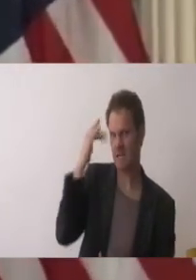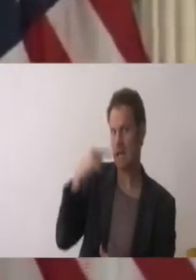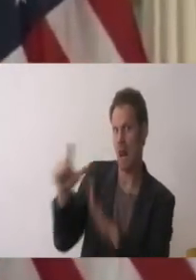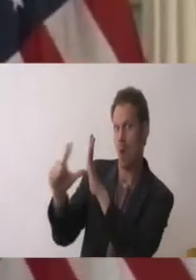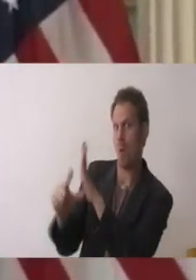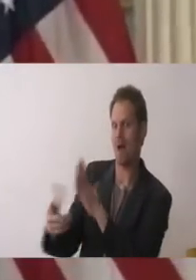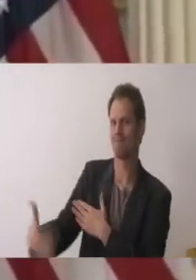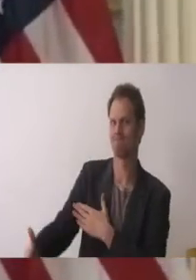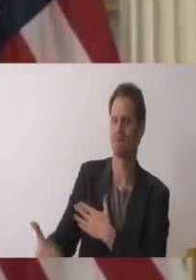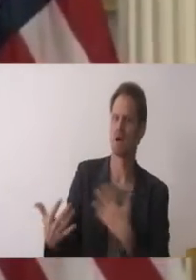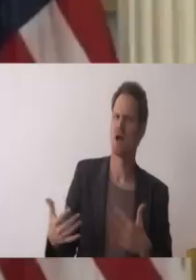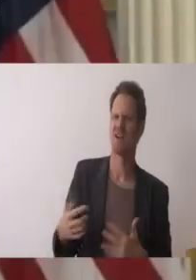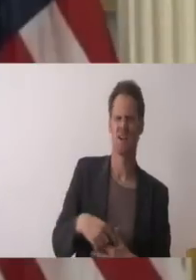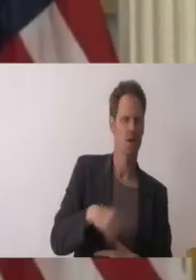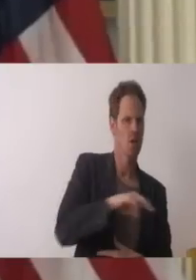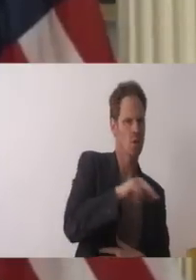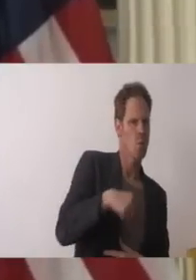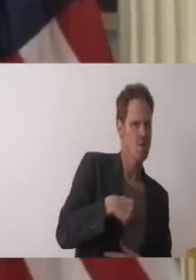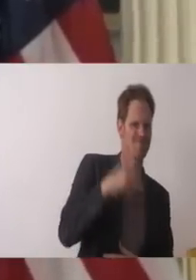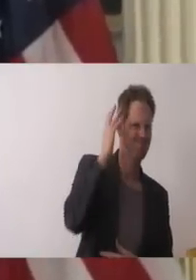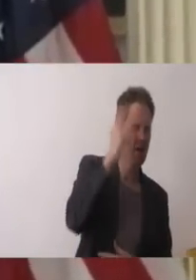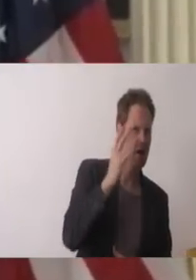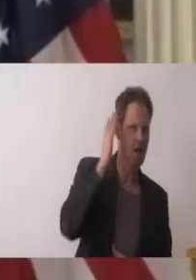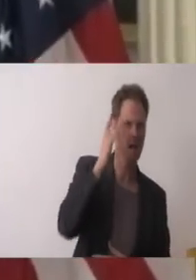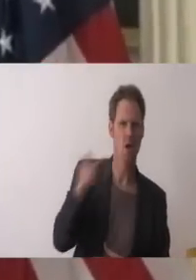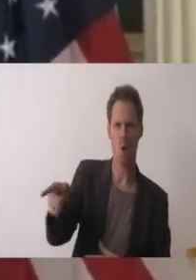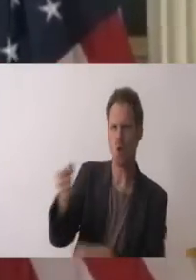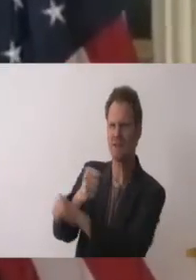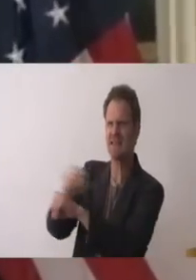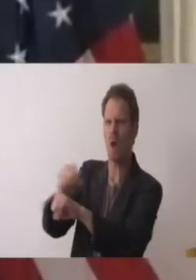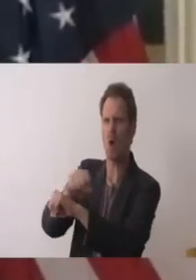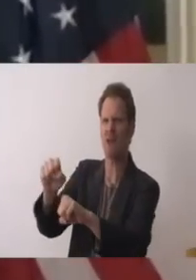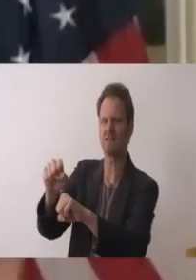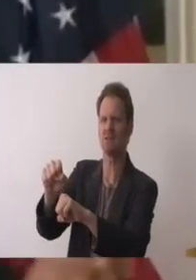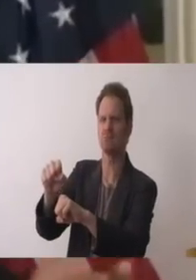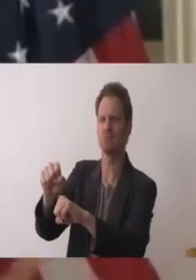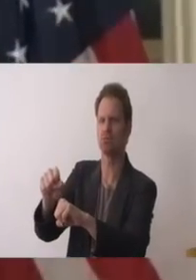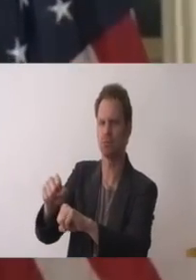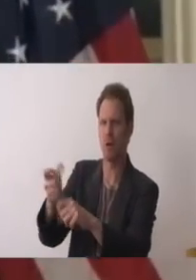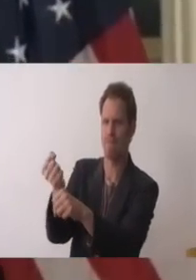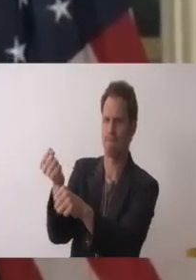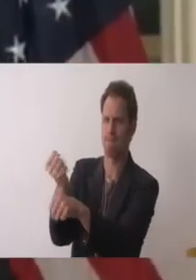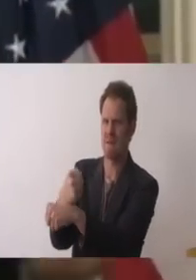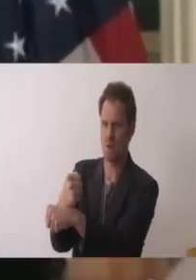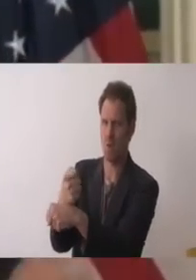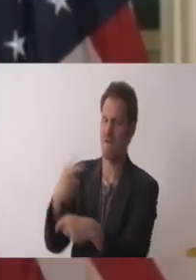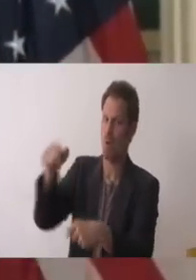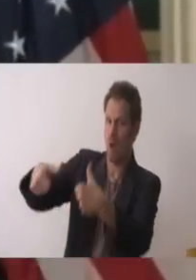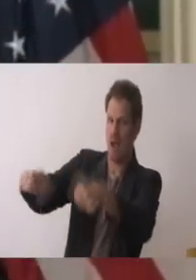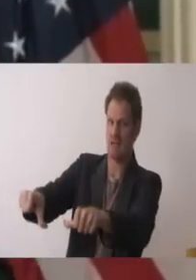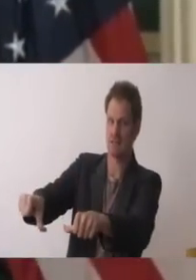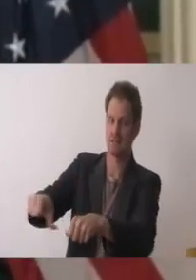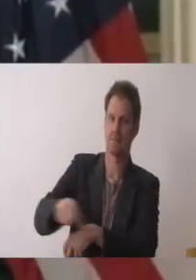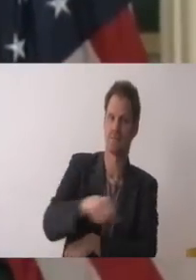inquiétude concernant ce projet de loi. Nous sommes préoccupés par le fait que ceux qui ont commis des actes de terrorisme, qui ont été